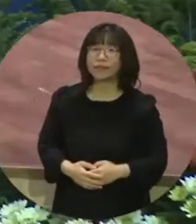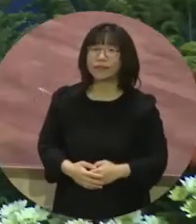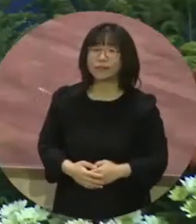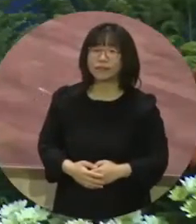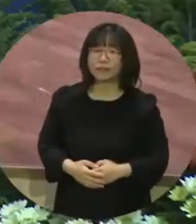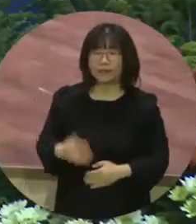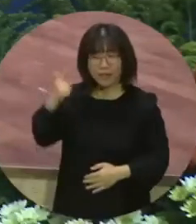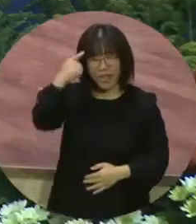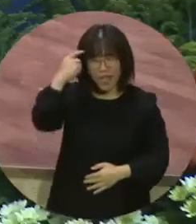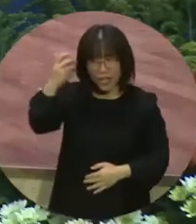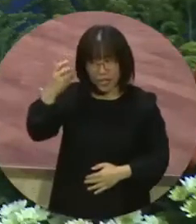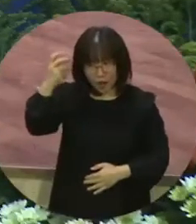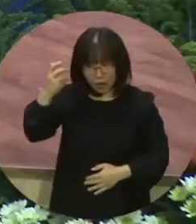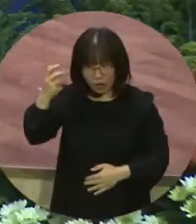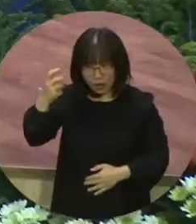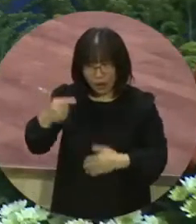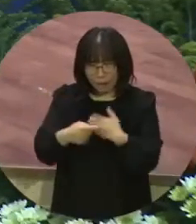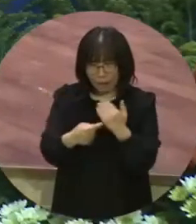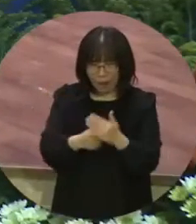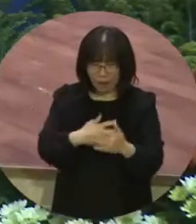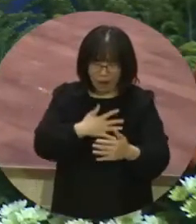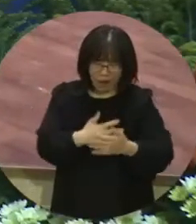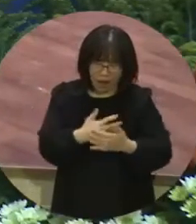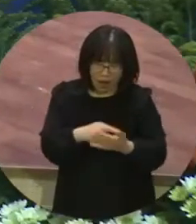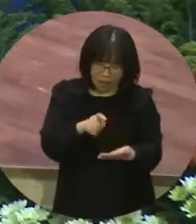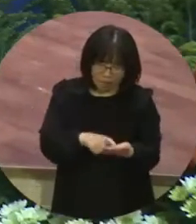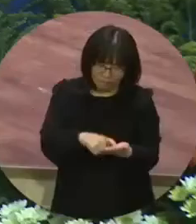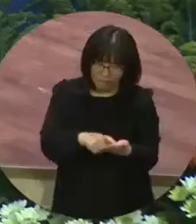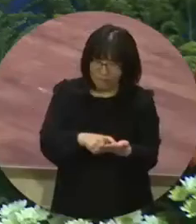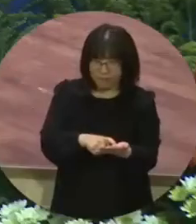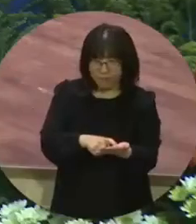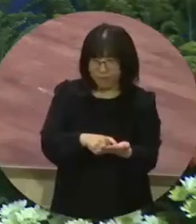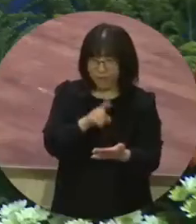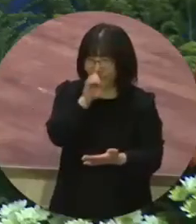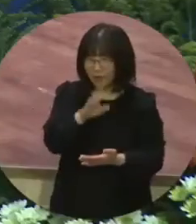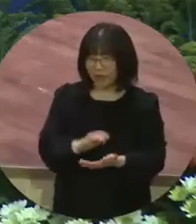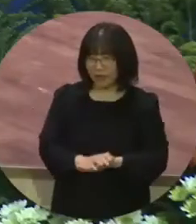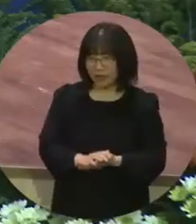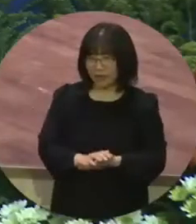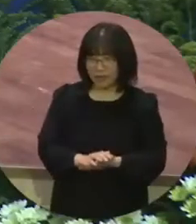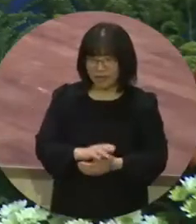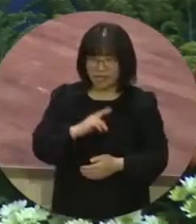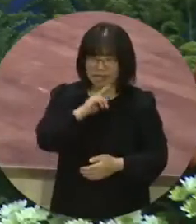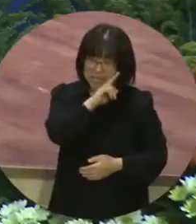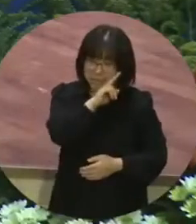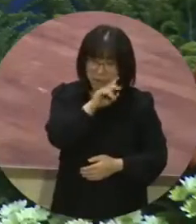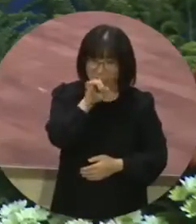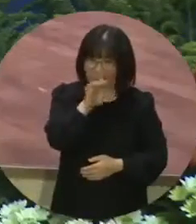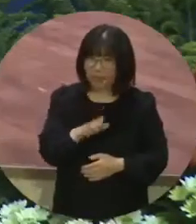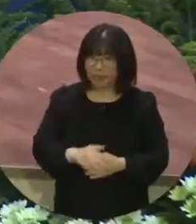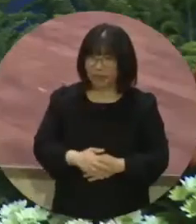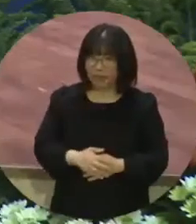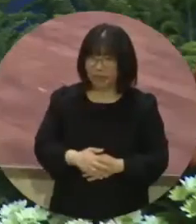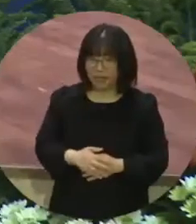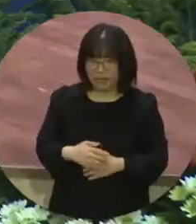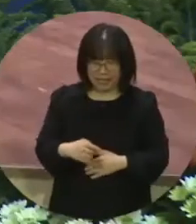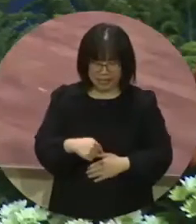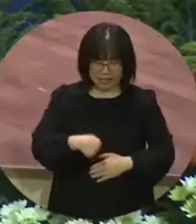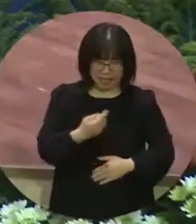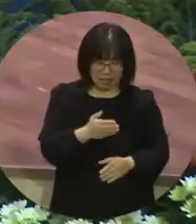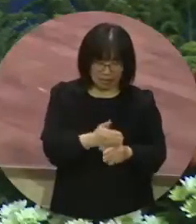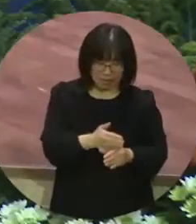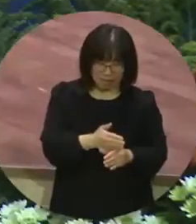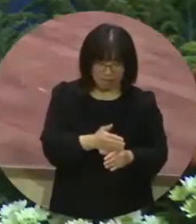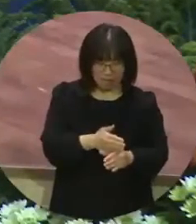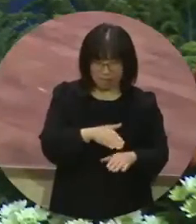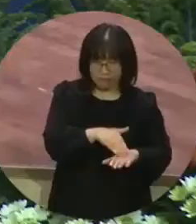영적인 조급증이 빠지면 안 됩니다. 불신앙하고 이 조급증 빠지면 불신앙하게 되고 막 인본주의 쓰고 그럽니다.